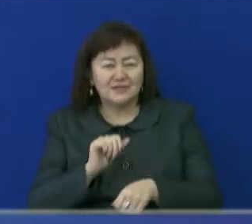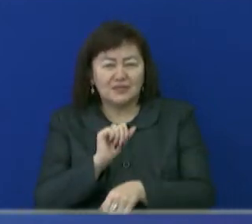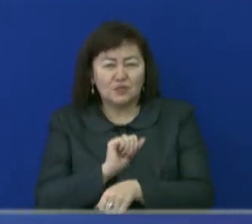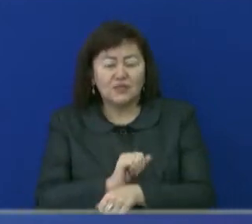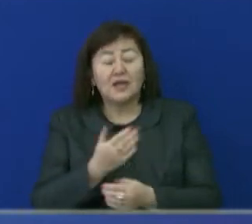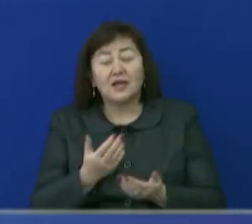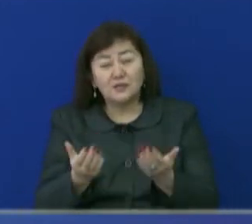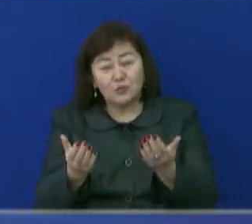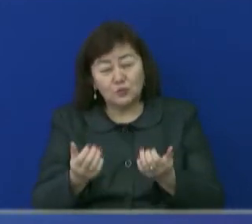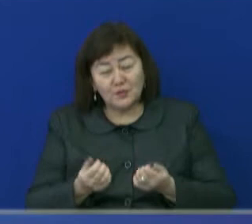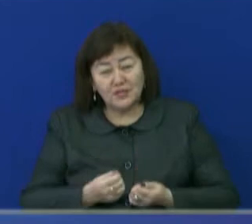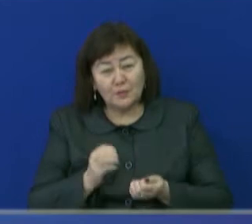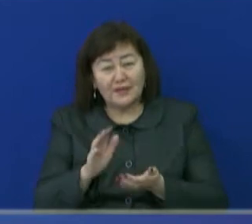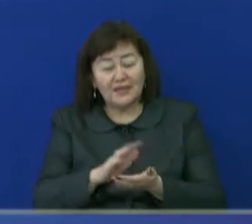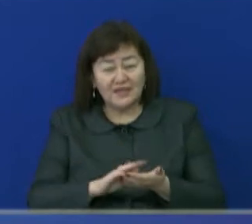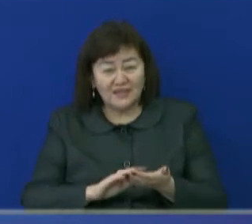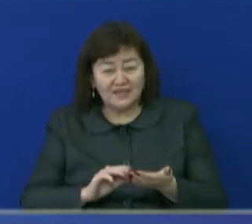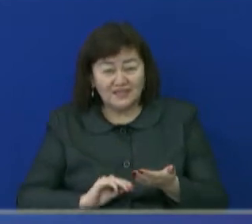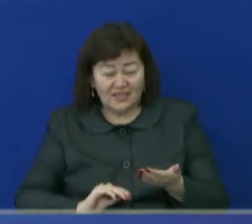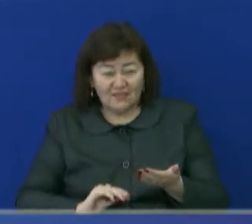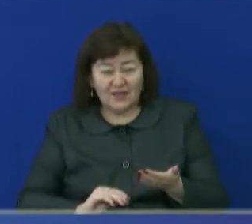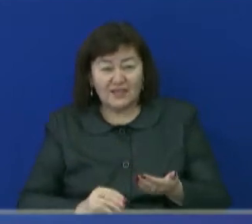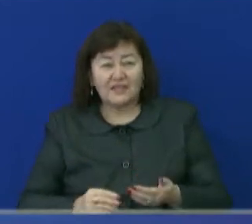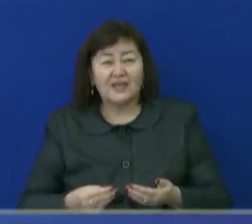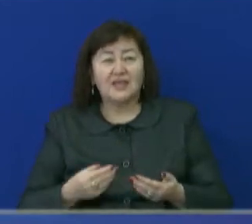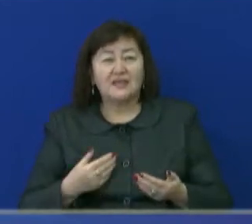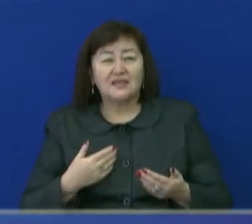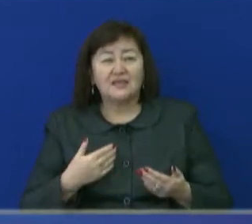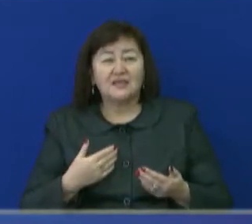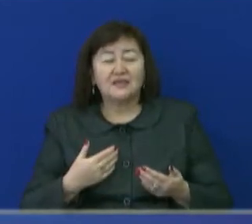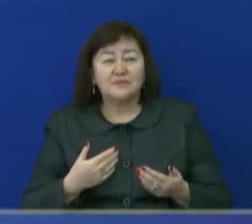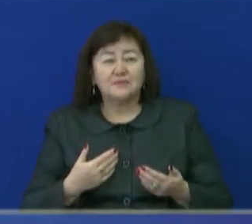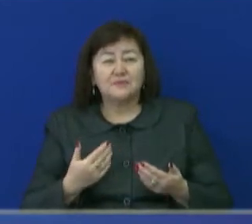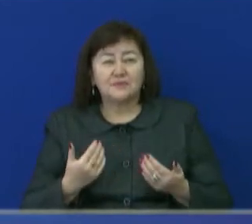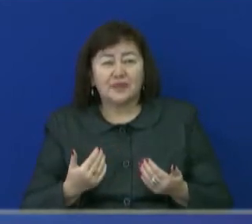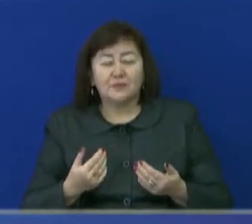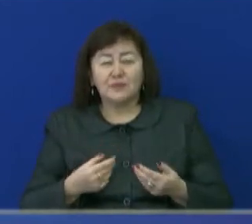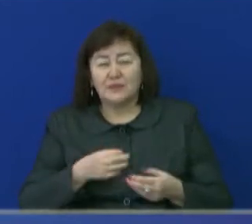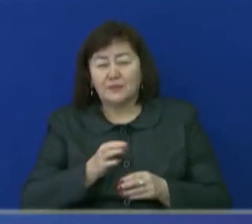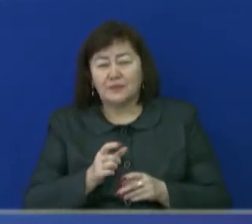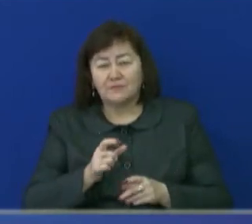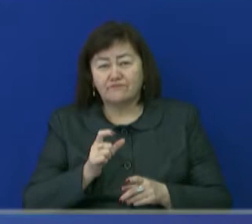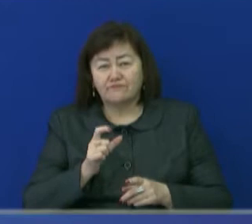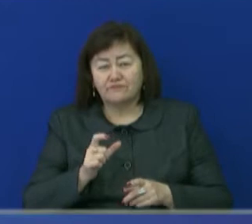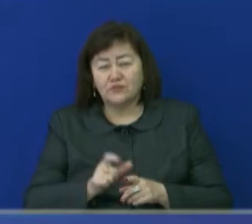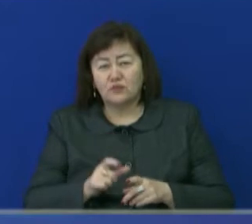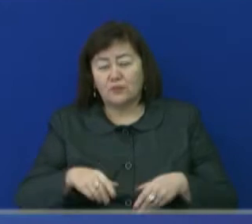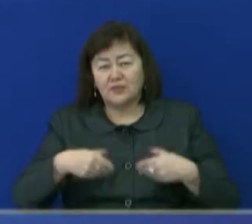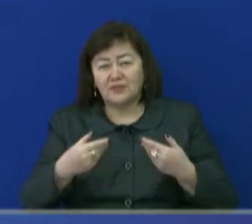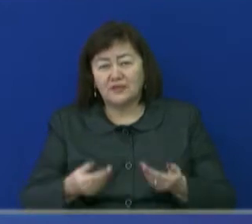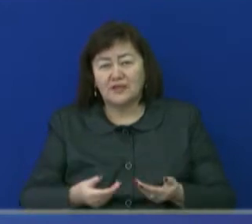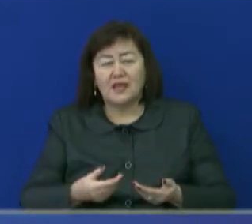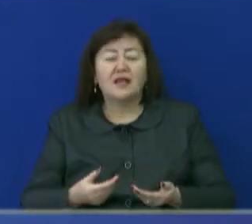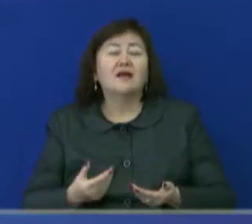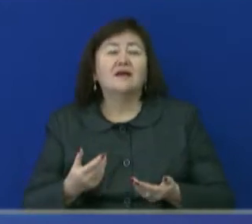тұрғындардың шағымдарын қабылдауға арналған. Ашылу рәсіміне Шығыс Қазақстан облысы полиция департаментінің басшысы Сағат Мәдиев, Семей қаласының